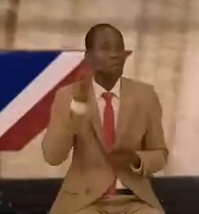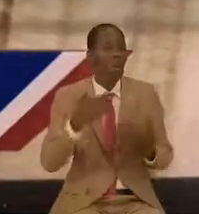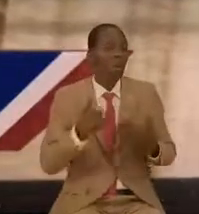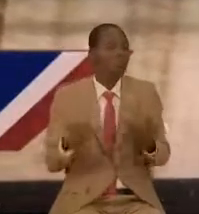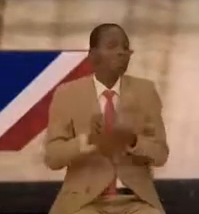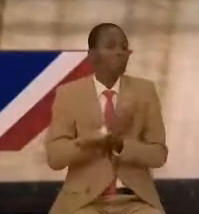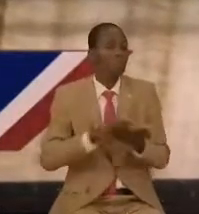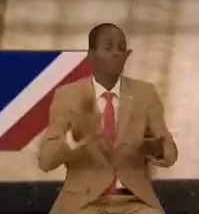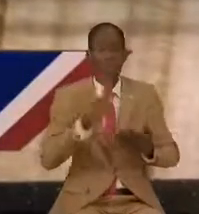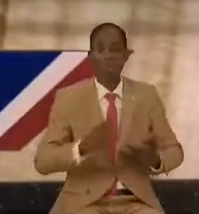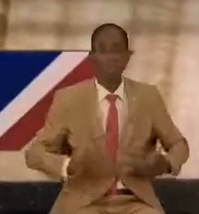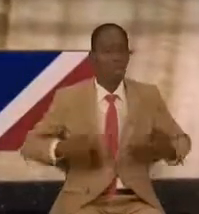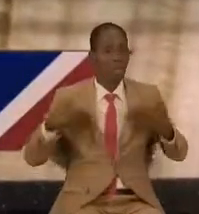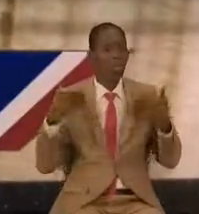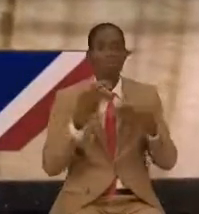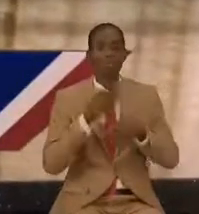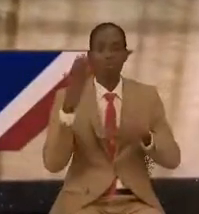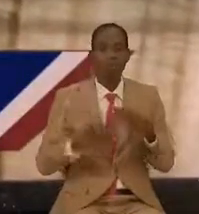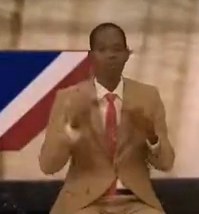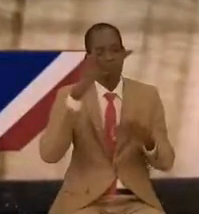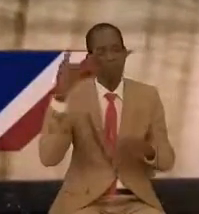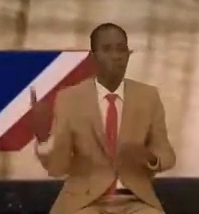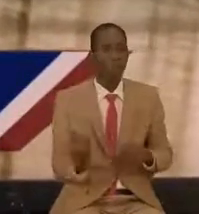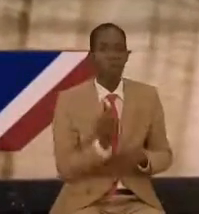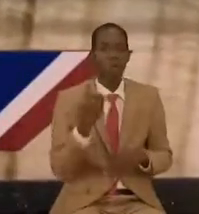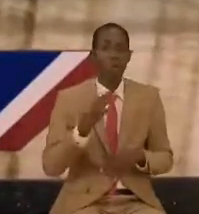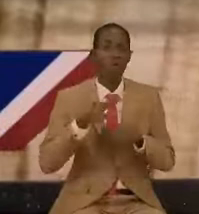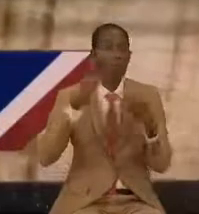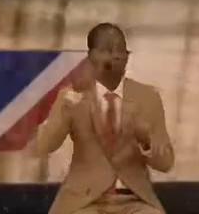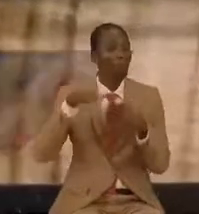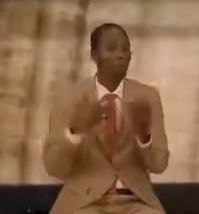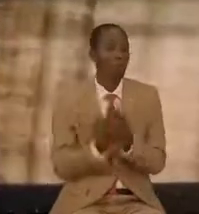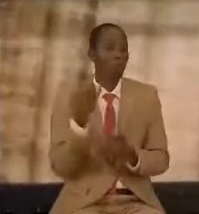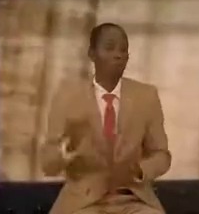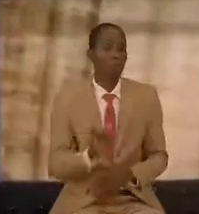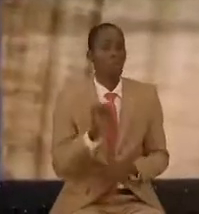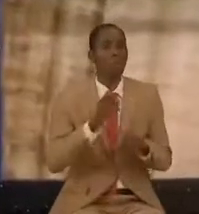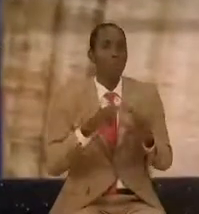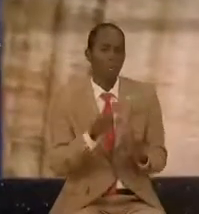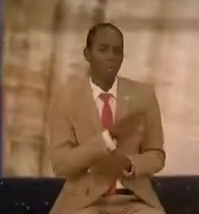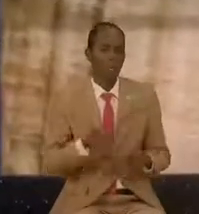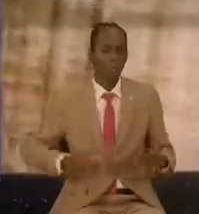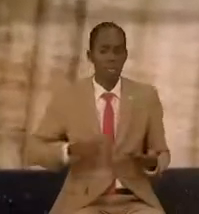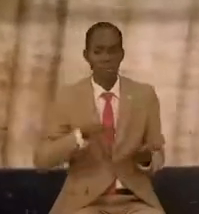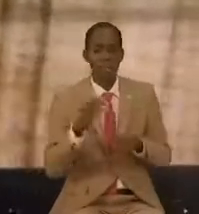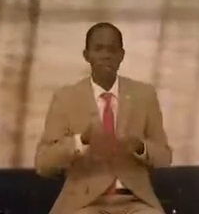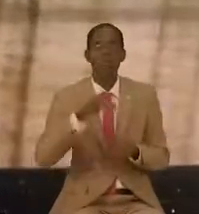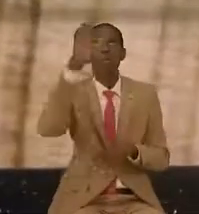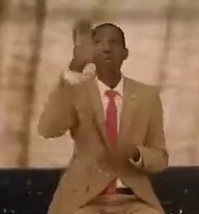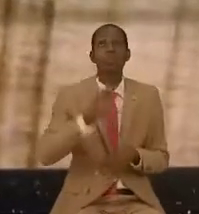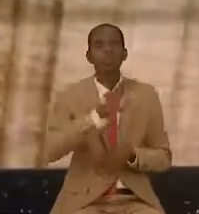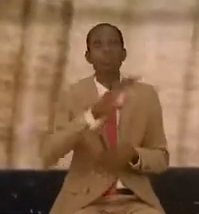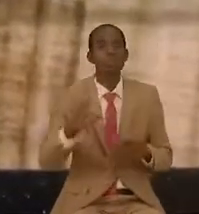pourraient ruiner, nuire à votre vie tout au long de l'éternité, mais Christ à la croix a